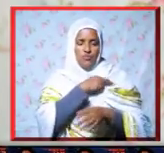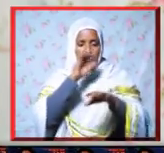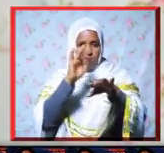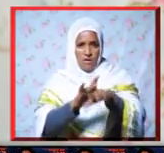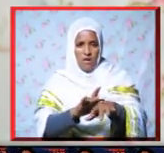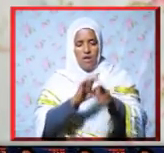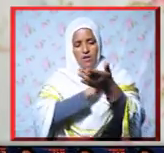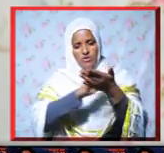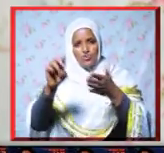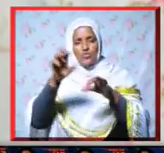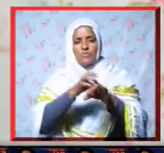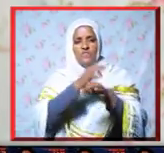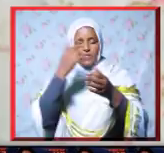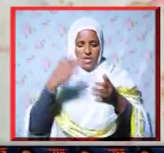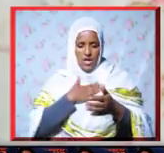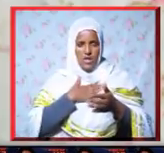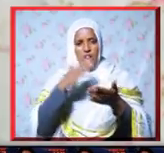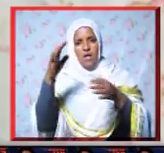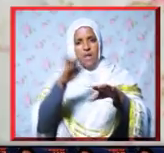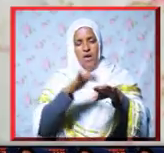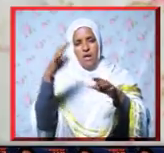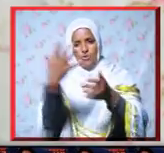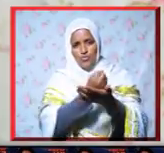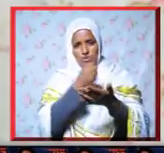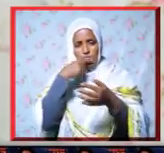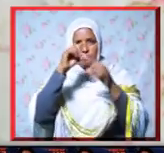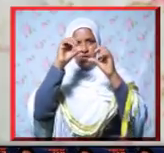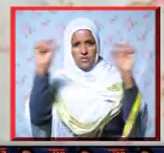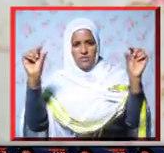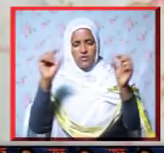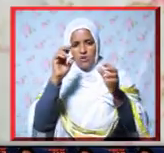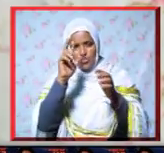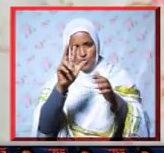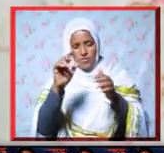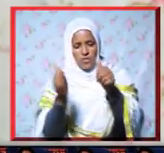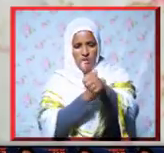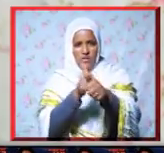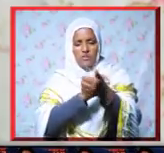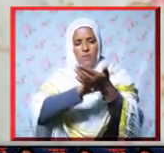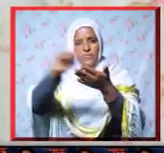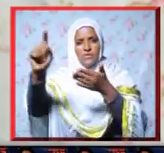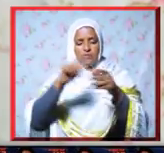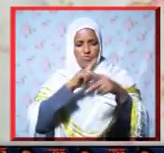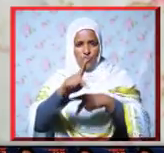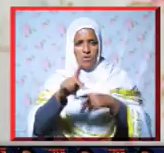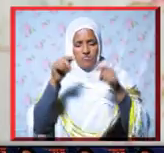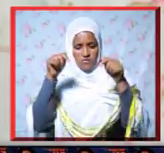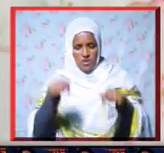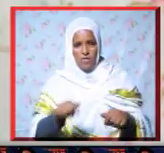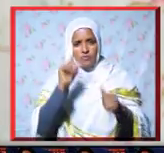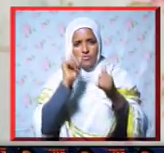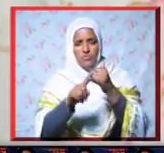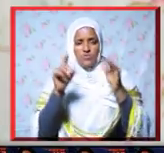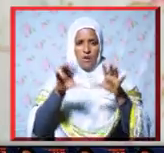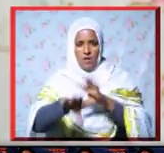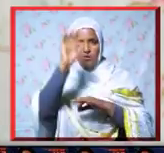ላይ ቅዱስ መንፈስህን ከኔ ላይ አትውሰድ በሚል ርዕስ ለሶስት ተከታታይ ሳምንታት የተዘጋጀው መርሃ ግብር ዛሬ ፍጻሜውን